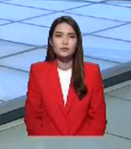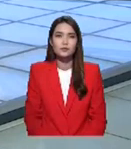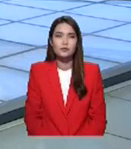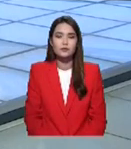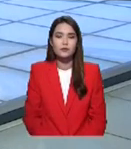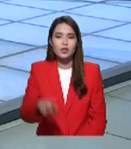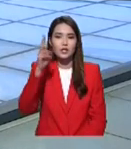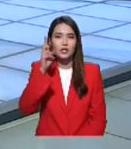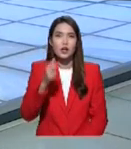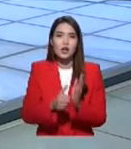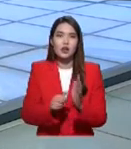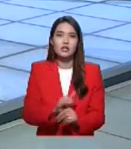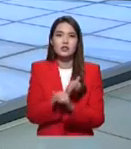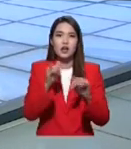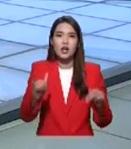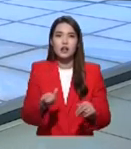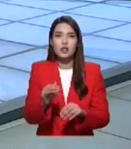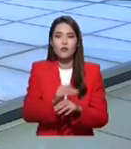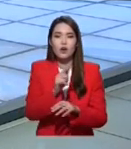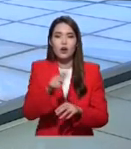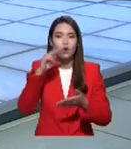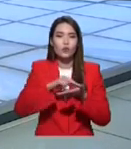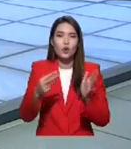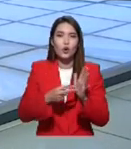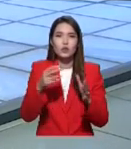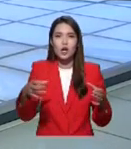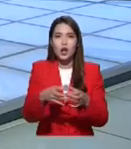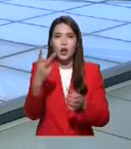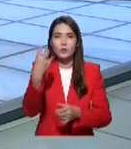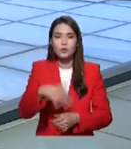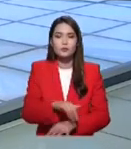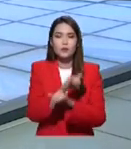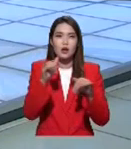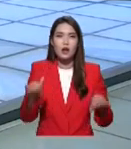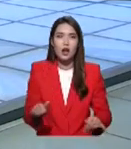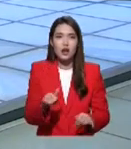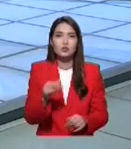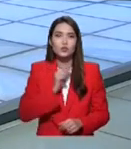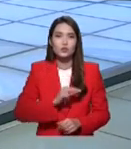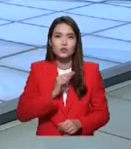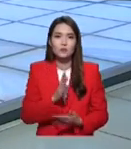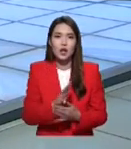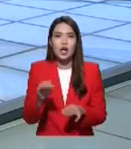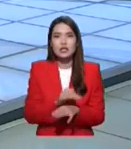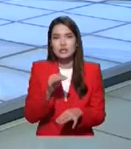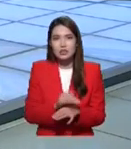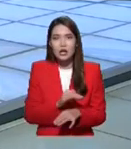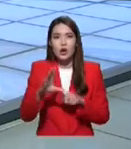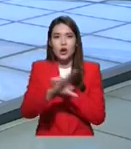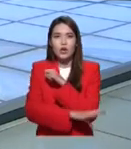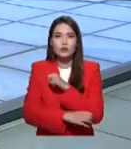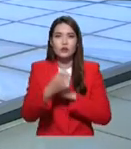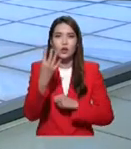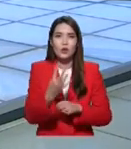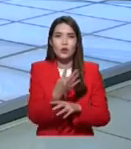Елімізде 600-ден аса волонтерлар ұйымы бар. Онда 250 мыңнан аса ерікті жұмыс істейді. Еріктілер ұйымы соңғы 10 жылда